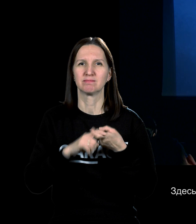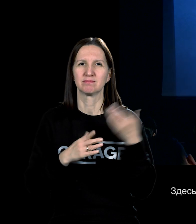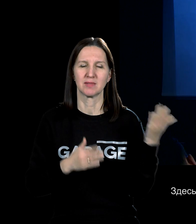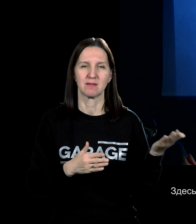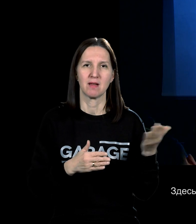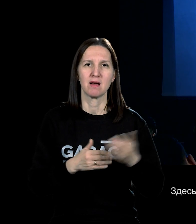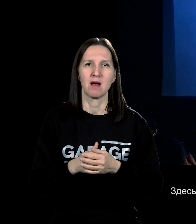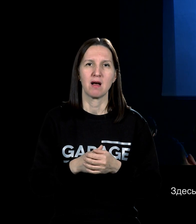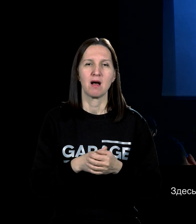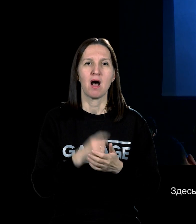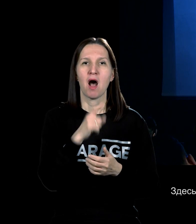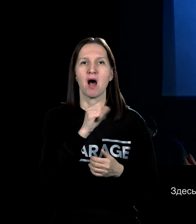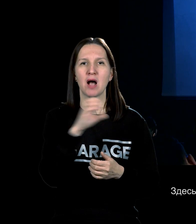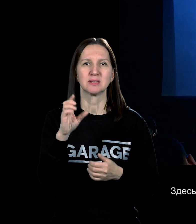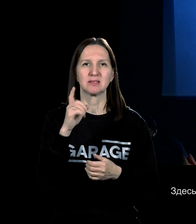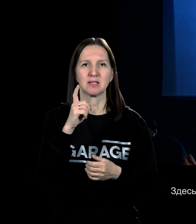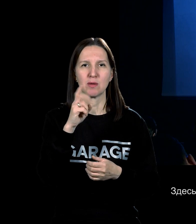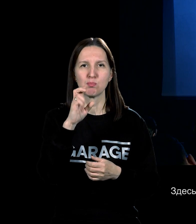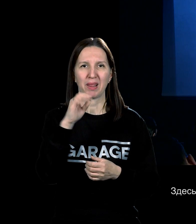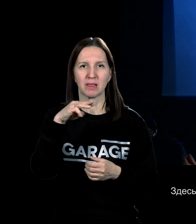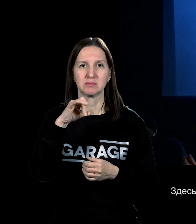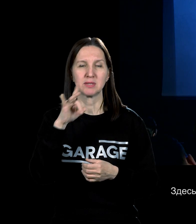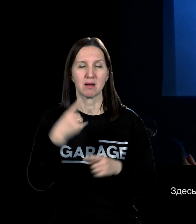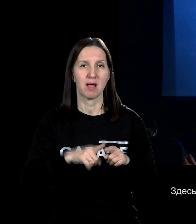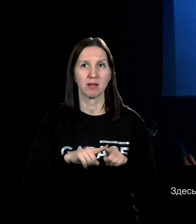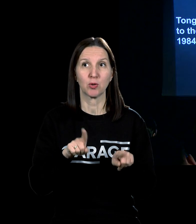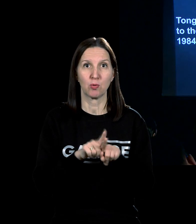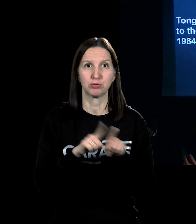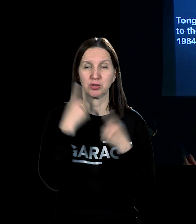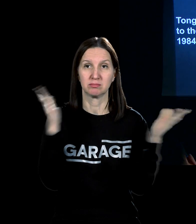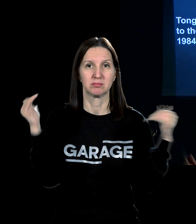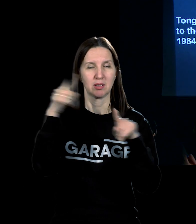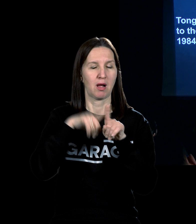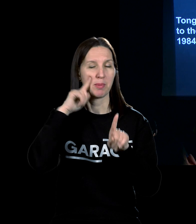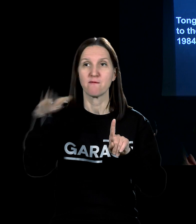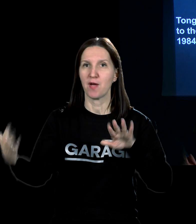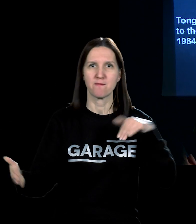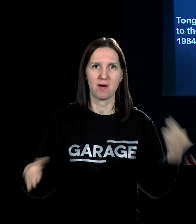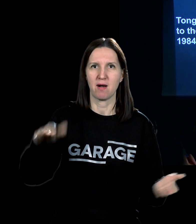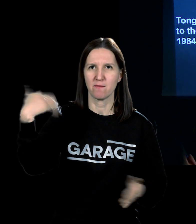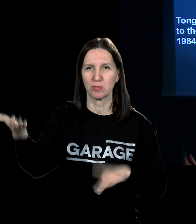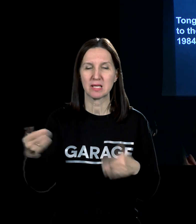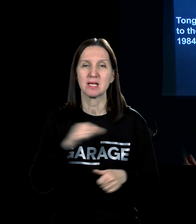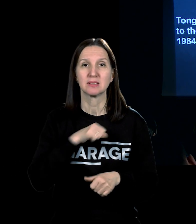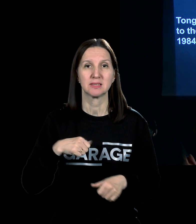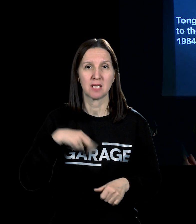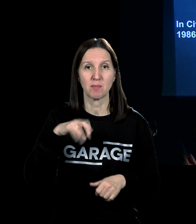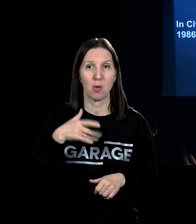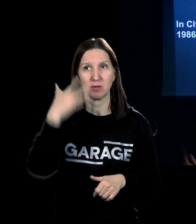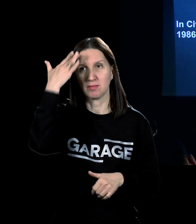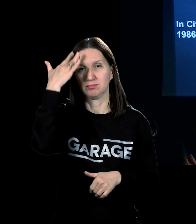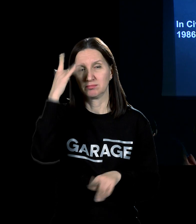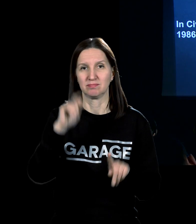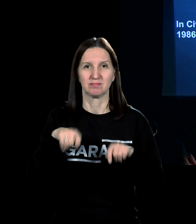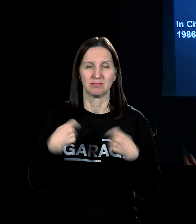самой фигурой, которая здесь вываливается из полотен. И для... Сам Лонго мыслит эту серию, как